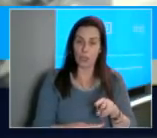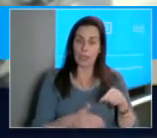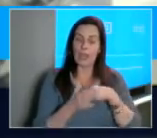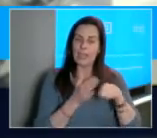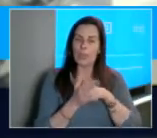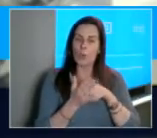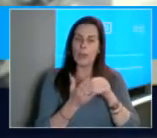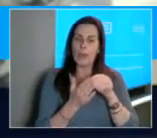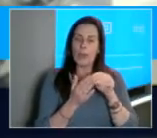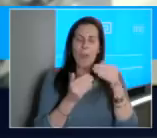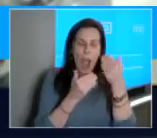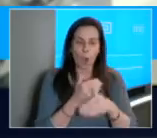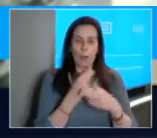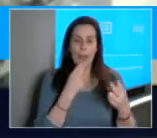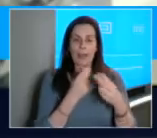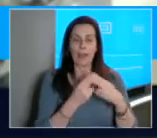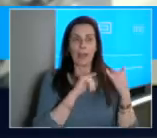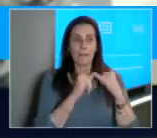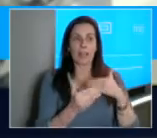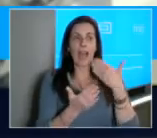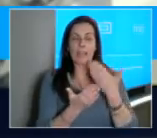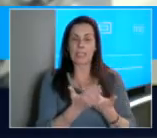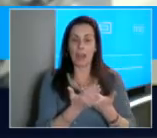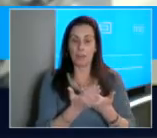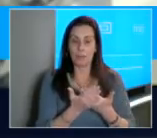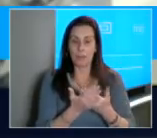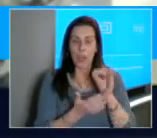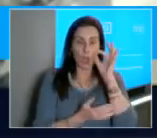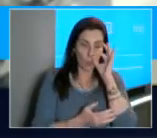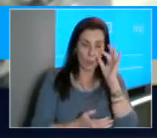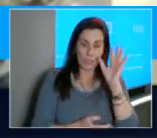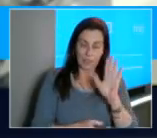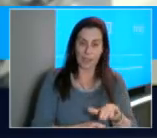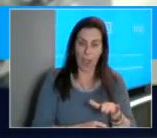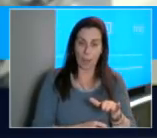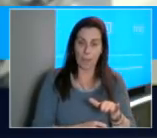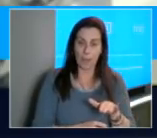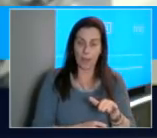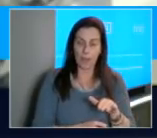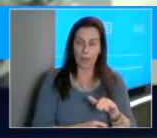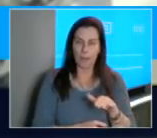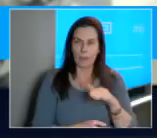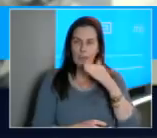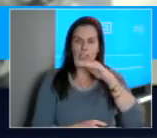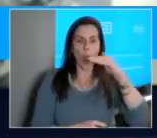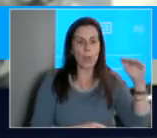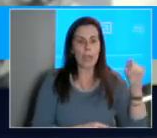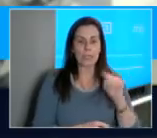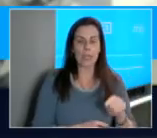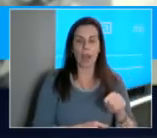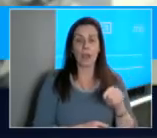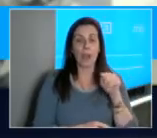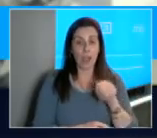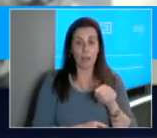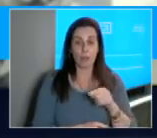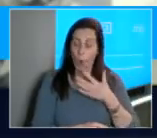תיקוני נוסח אחרונים לקראת ההבאה של ההצעה הזאת. אגב, טוניסיה וגם אינדונזיה, חברות הלא קבועות במועצת הביטחון, הן